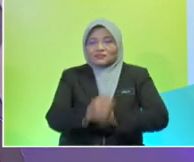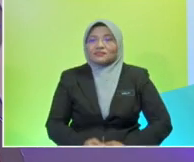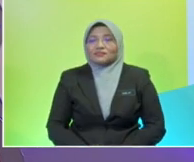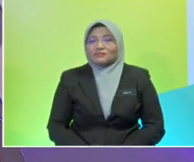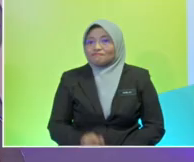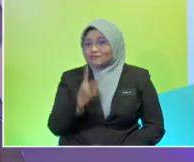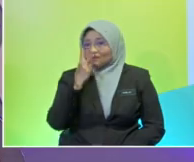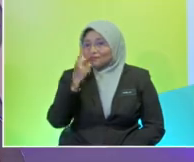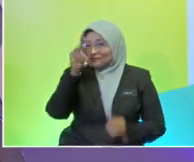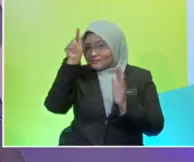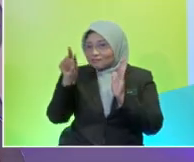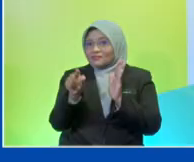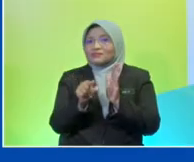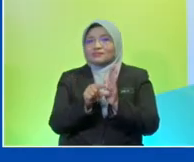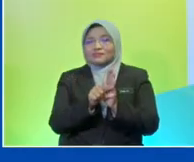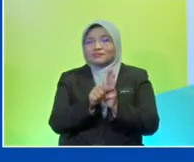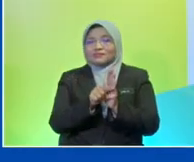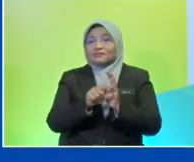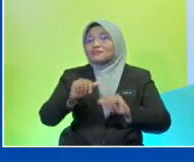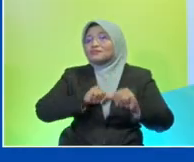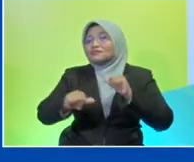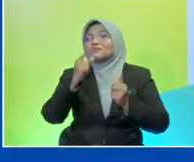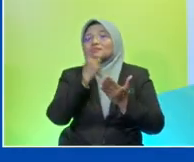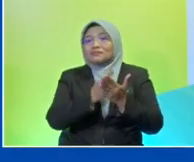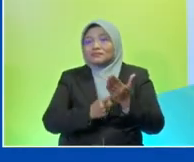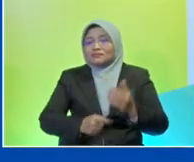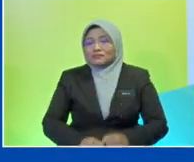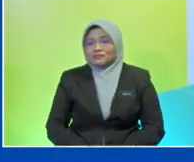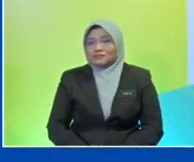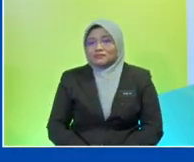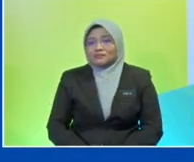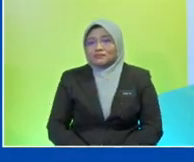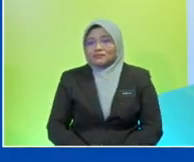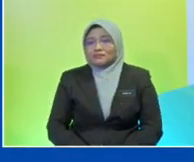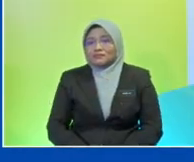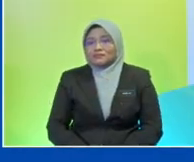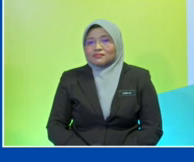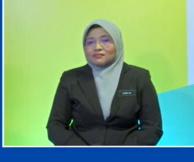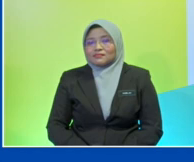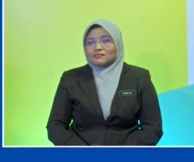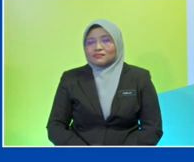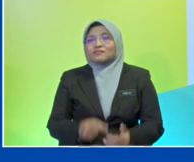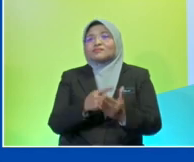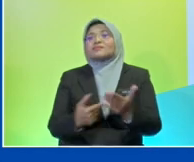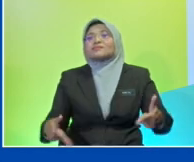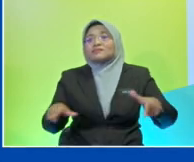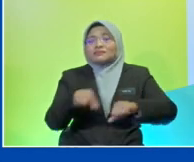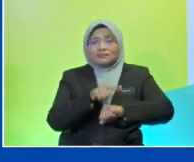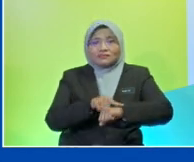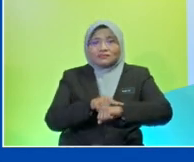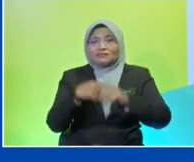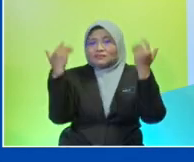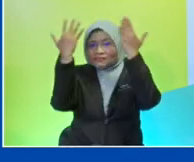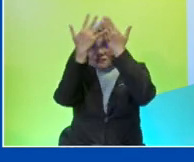tadi sosok panas sisa Castle di sana tidak kain kalau susah mendung aku yang berlaku pula Nisa kalau